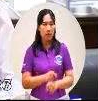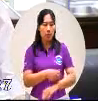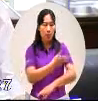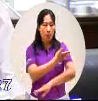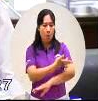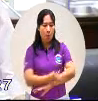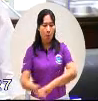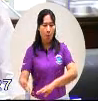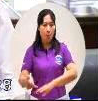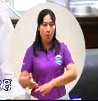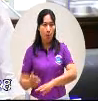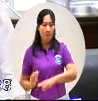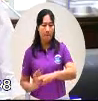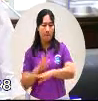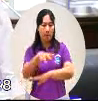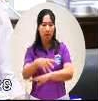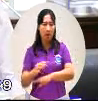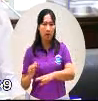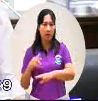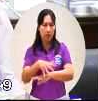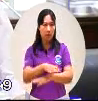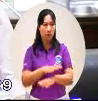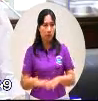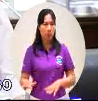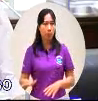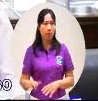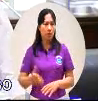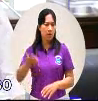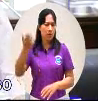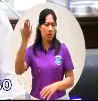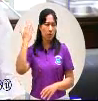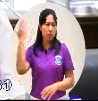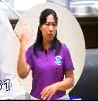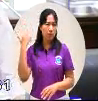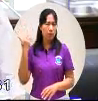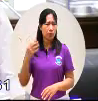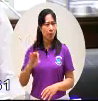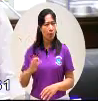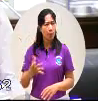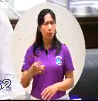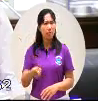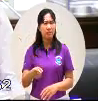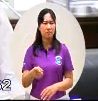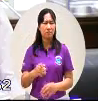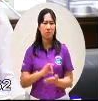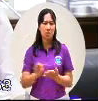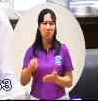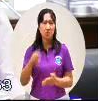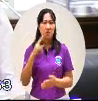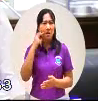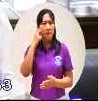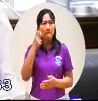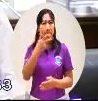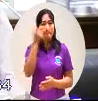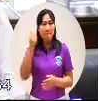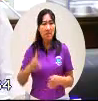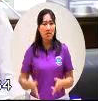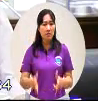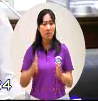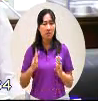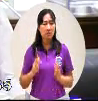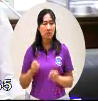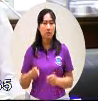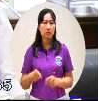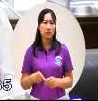那么我想这个过去我不知道公路局为什么会用这种钢便桥，你看底下等于说做了这个